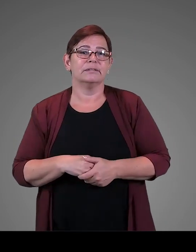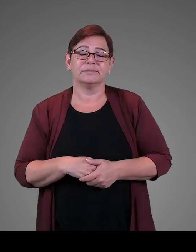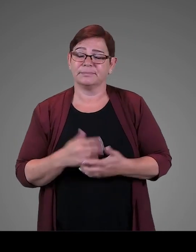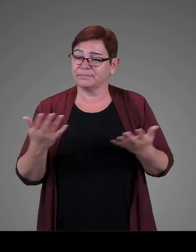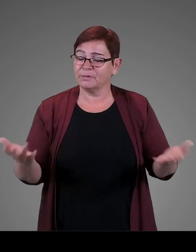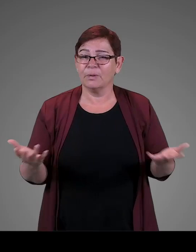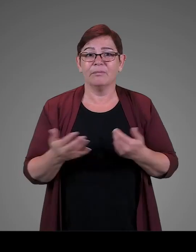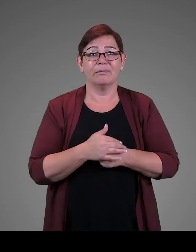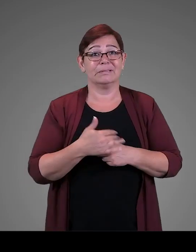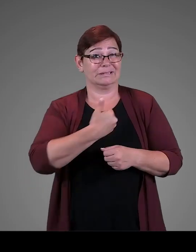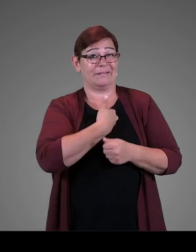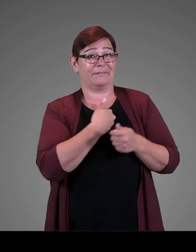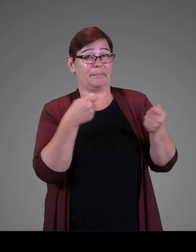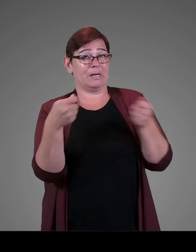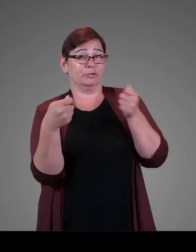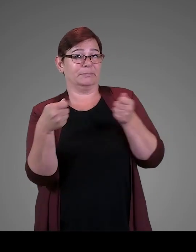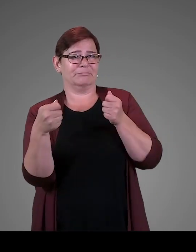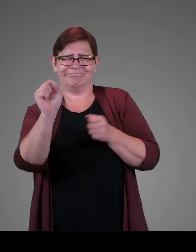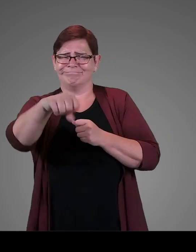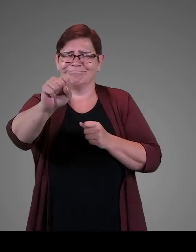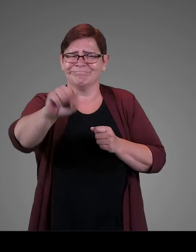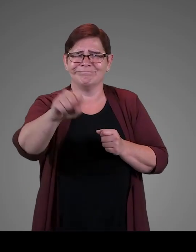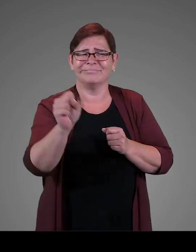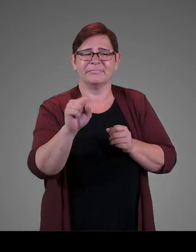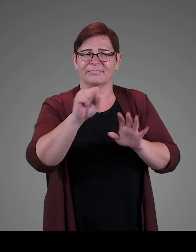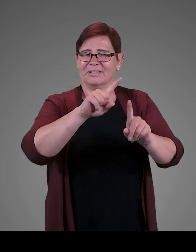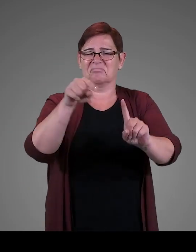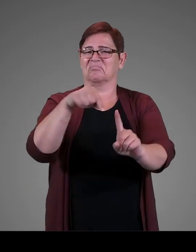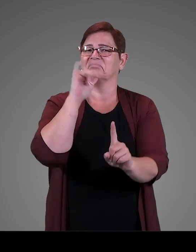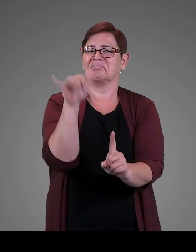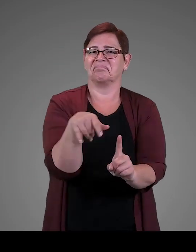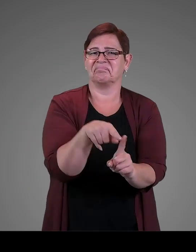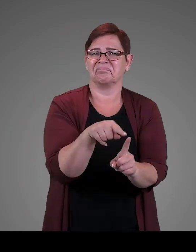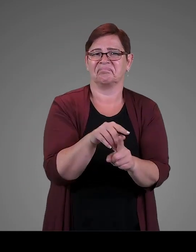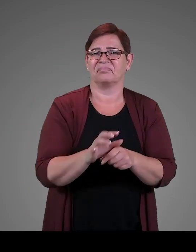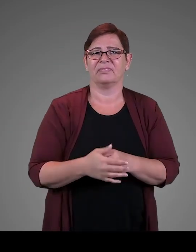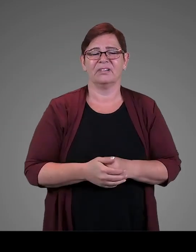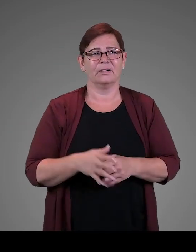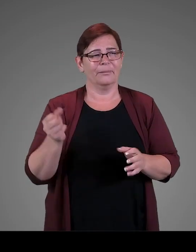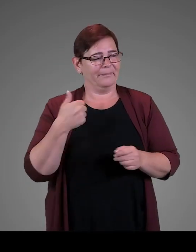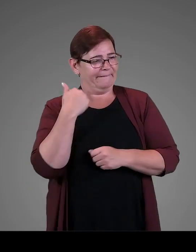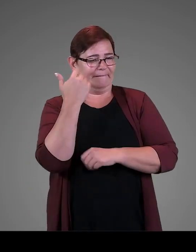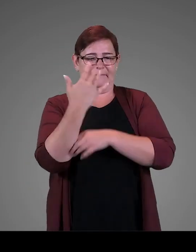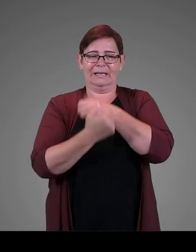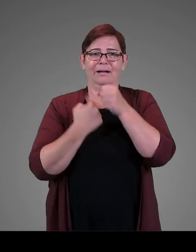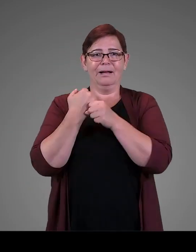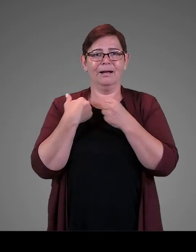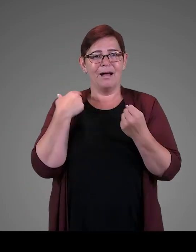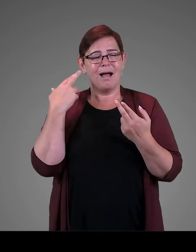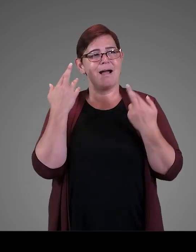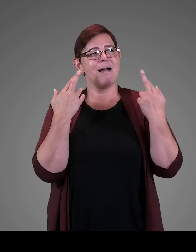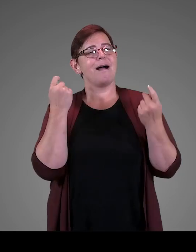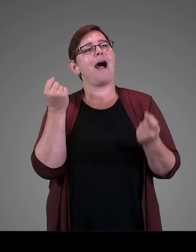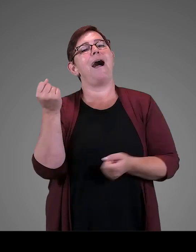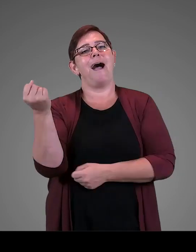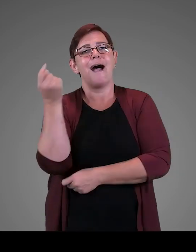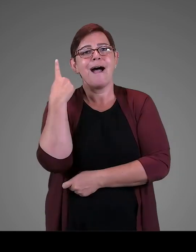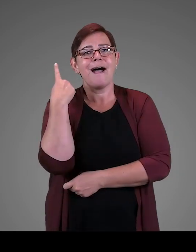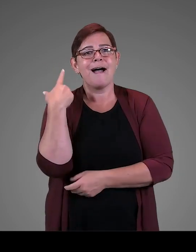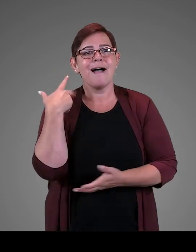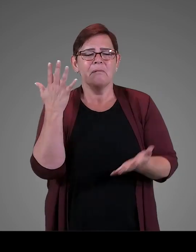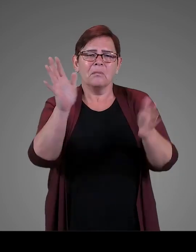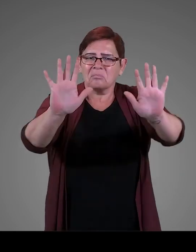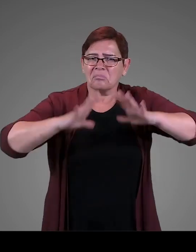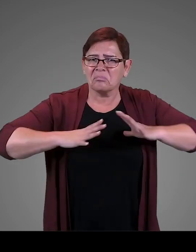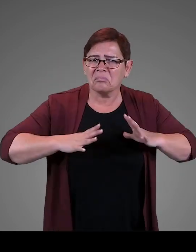parce que moi, je venais d'un milieu anarchiste, puis j'étais comme autogestion, yes! Mais c'est pas ça. Ça m'a pris 15 ans à comprendre ça, mais ça